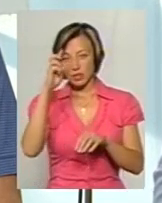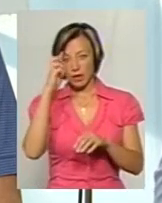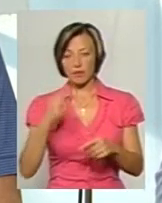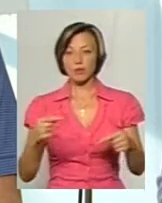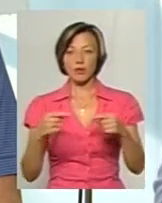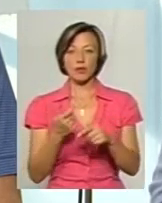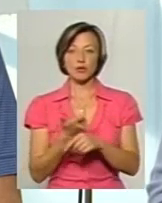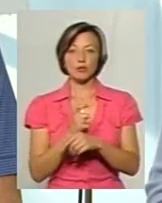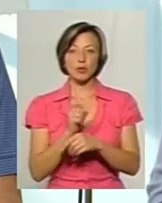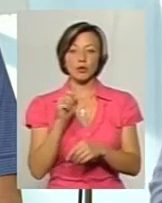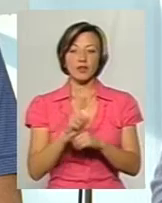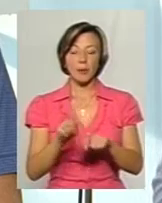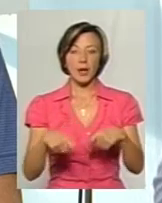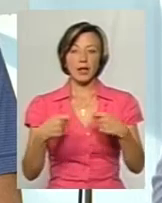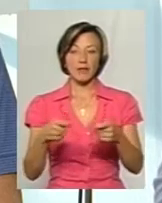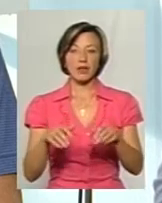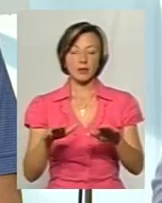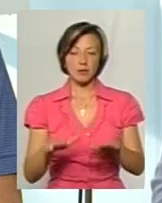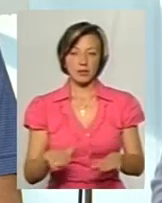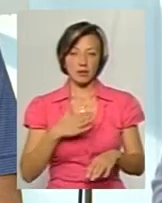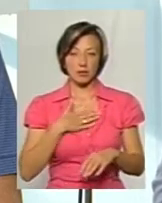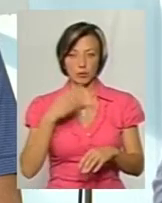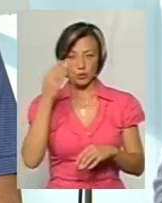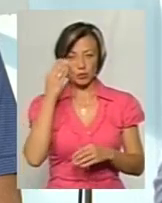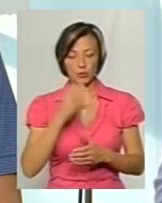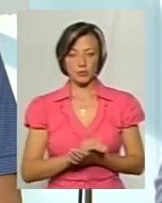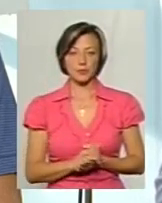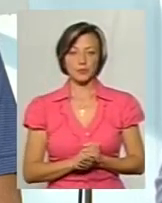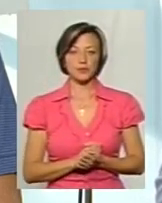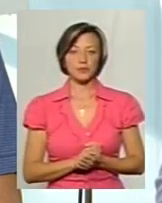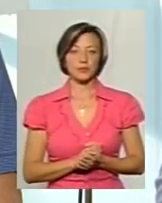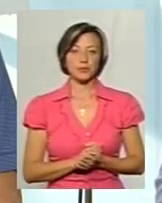більше повноважень необхідно передавати на місця, на мою думку.